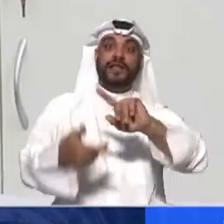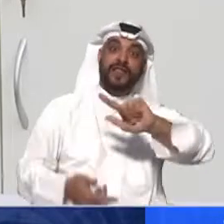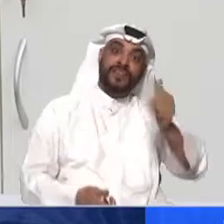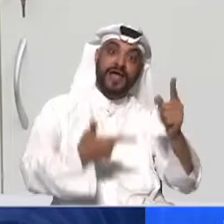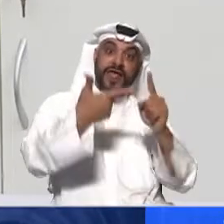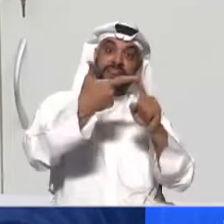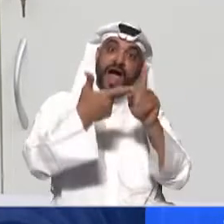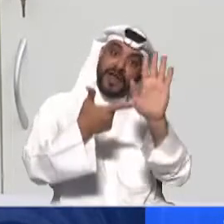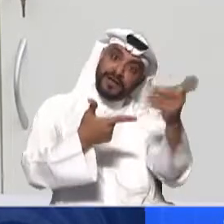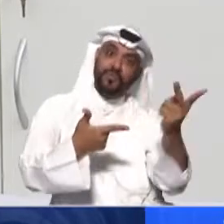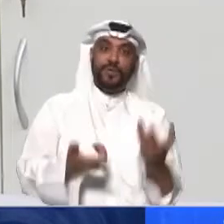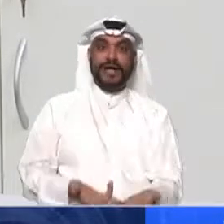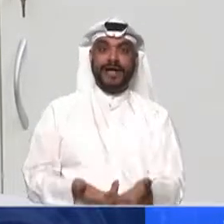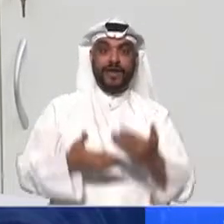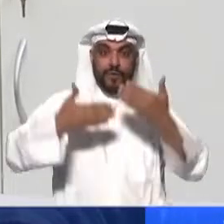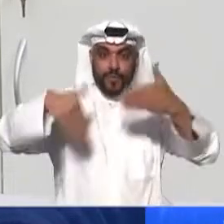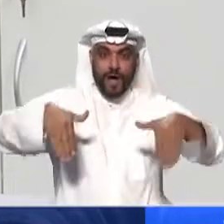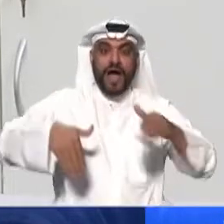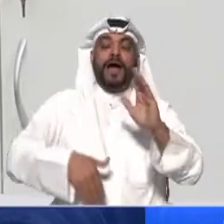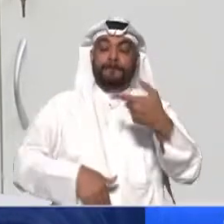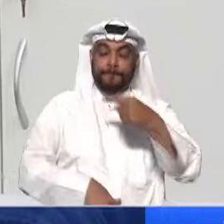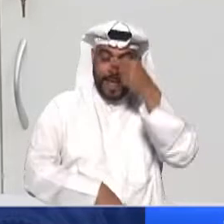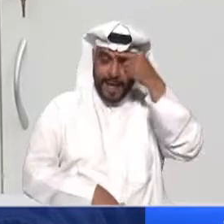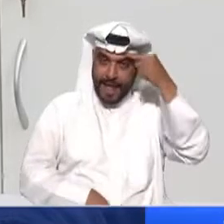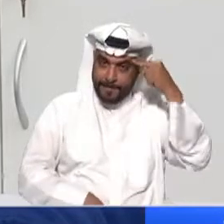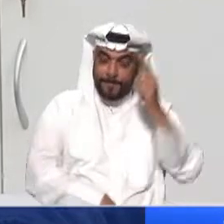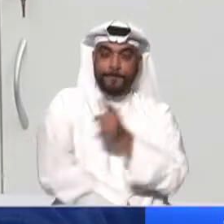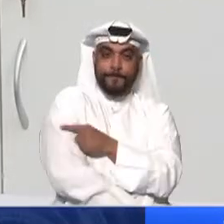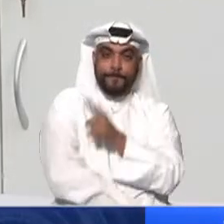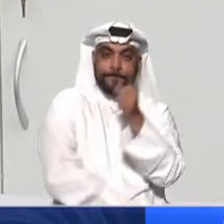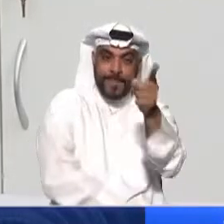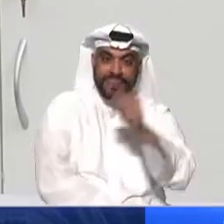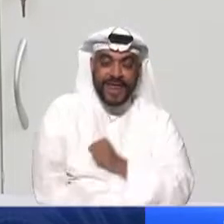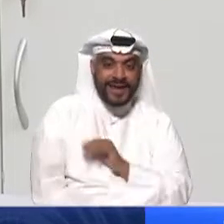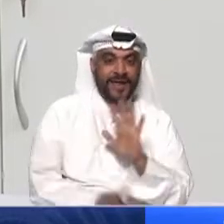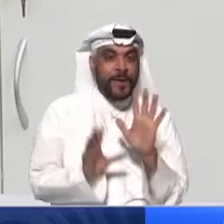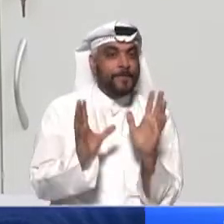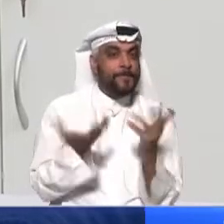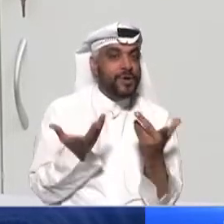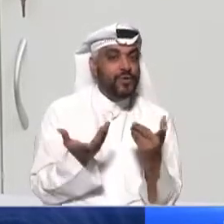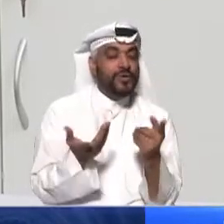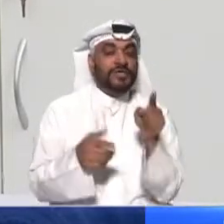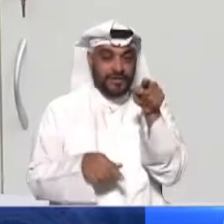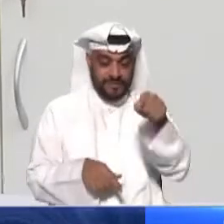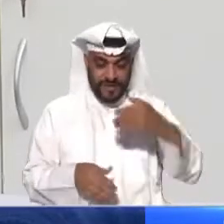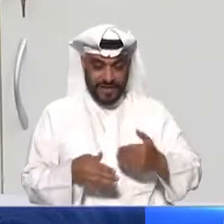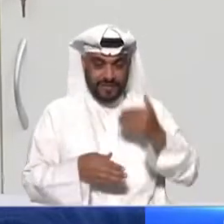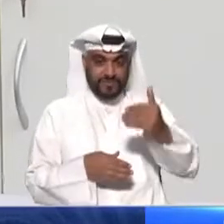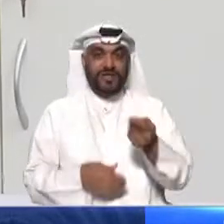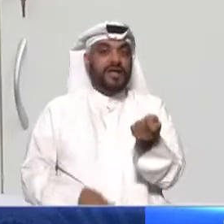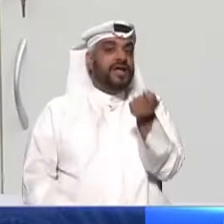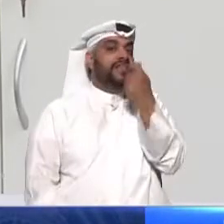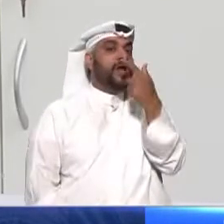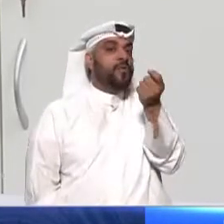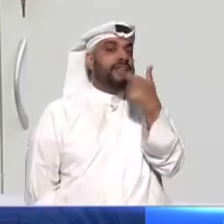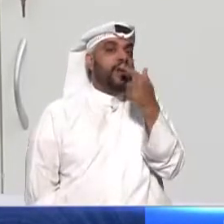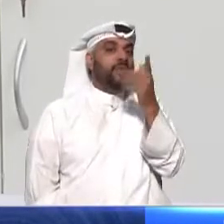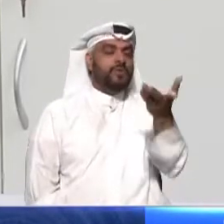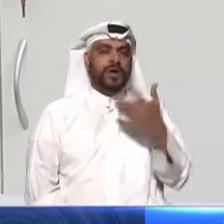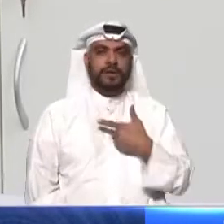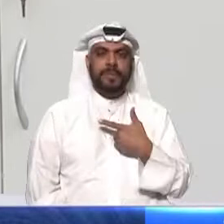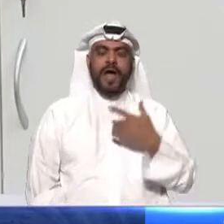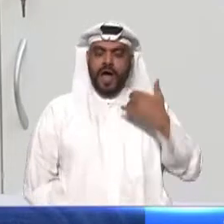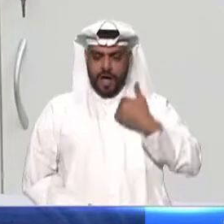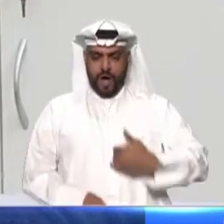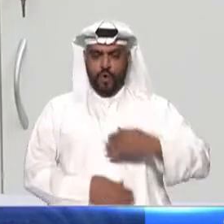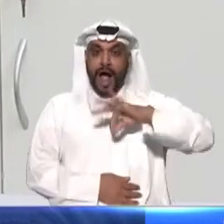احتياجات مختلفة، يعني مثلا نأخذ على سبيل المثال الأخوة اللي مرون في مراحل علاجية أو تحدث لهم